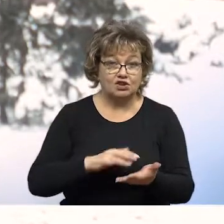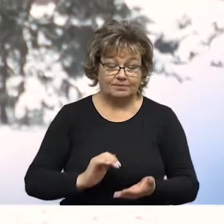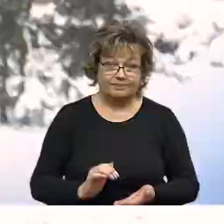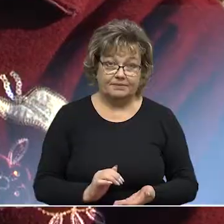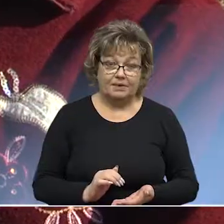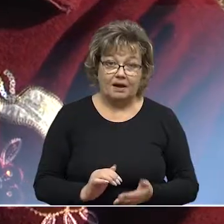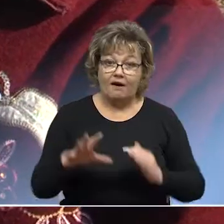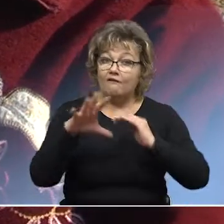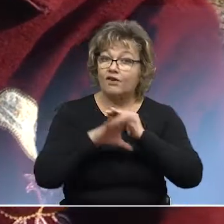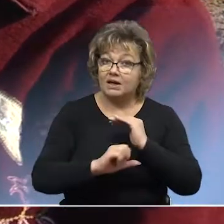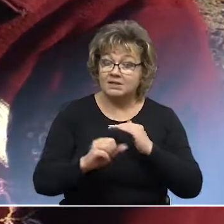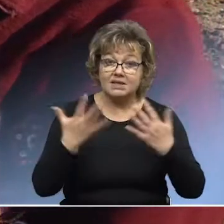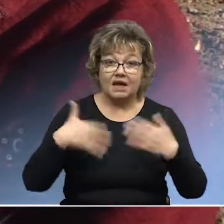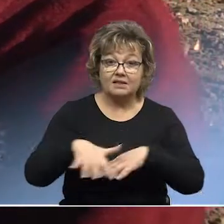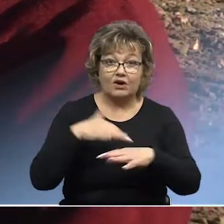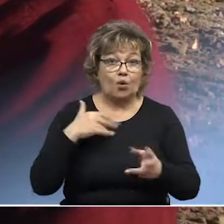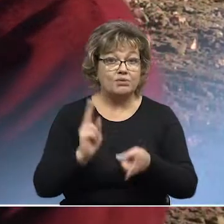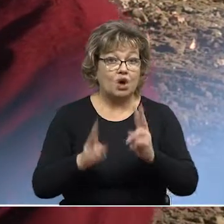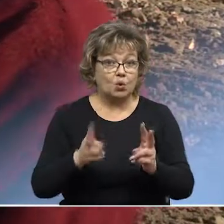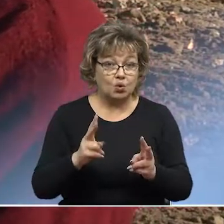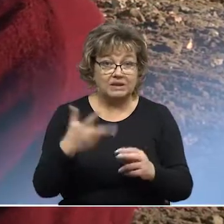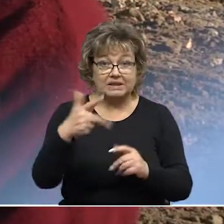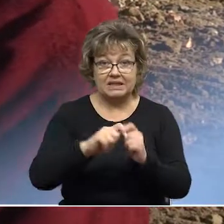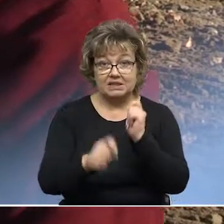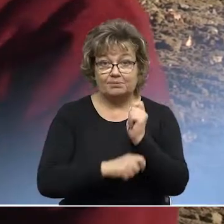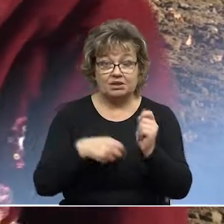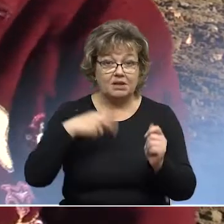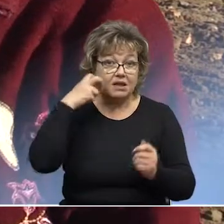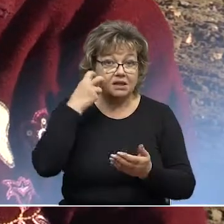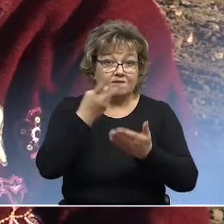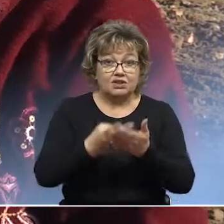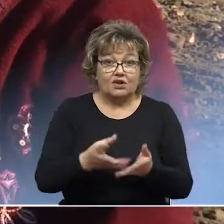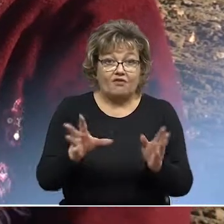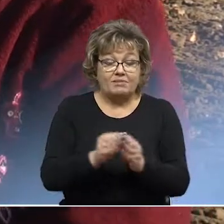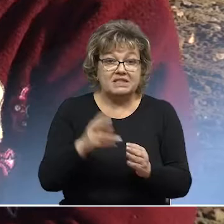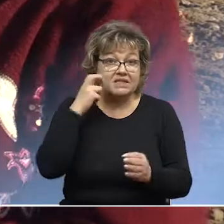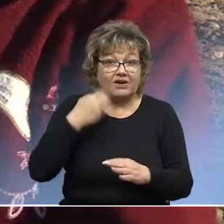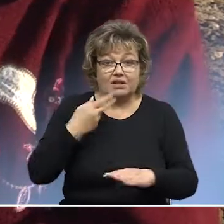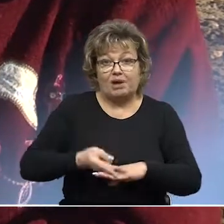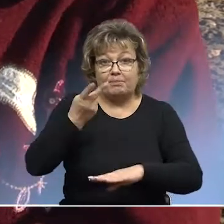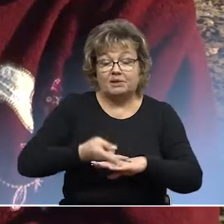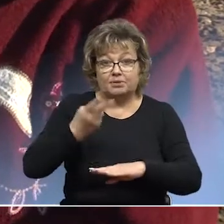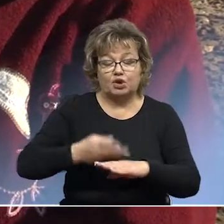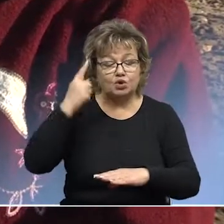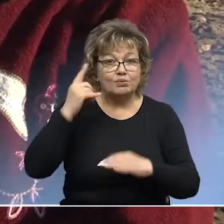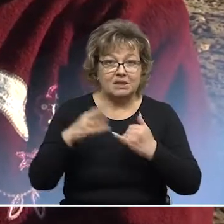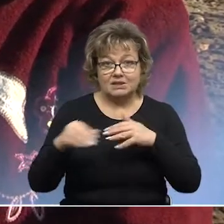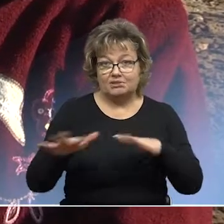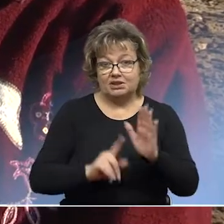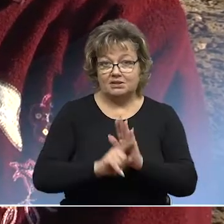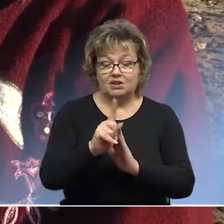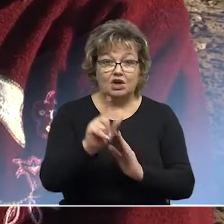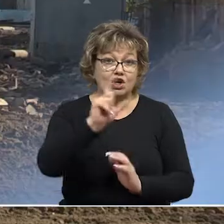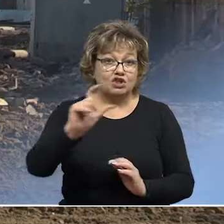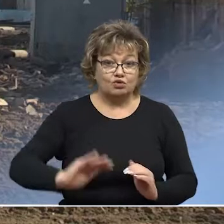дальше? А в конце двора у меня кухня 30 метров. Я на диване лежала, я вместе с диваном подпрыгивала. Я думала, что землетрясение